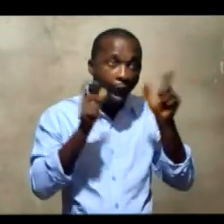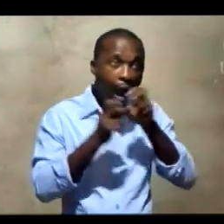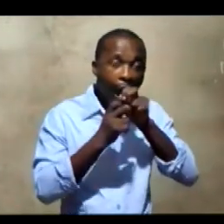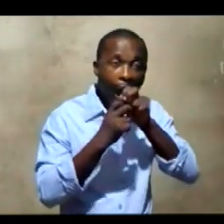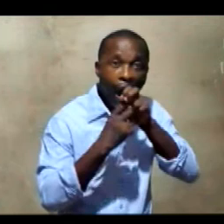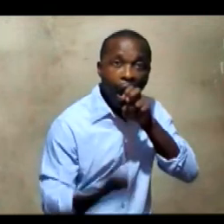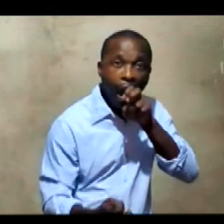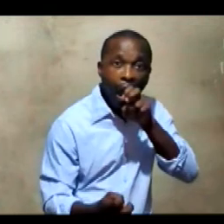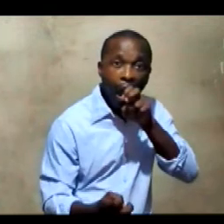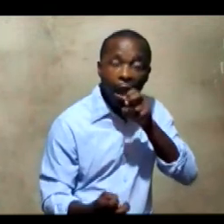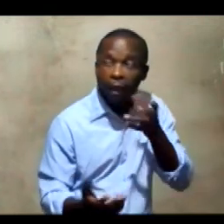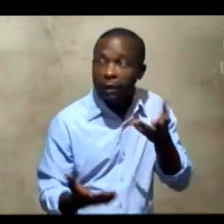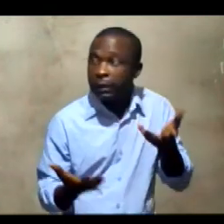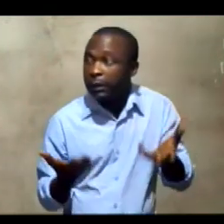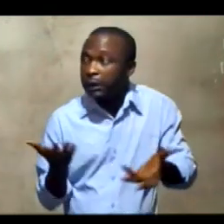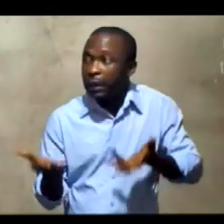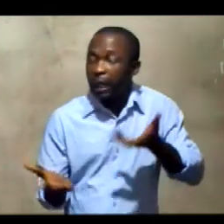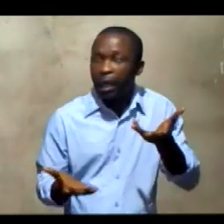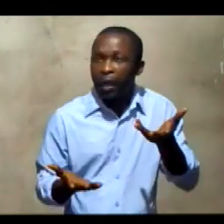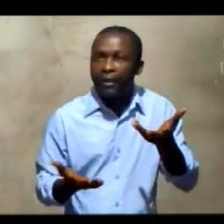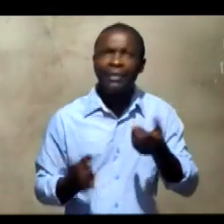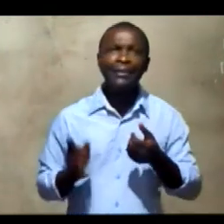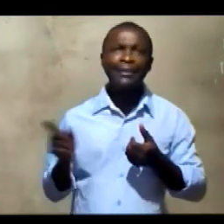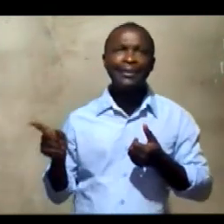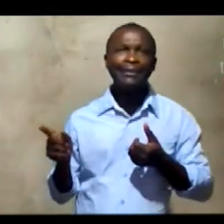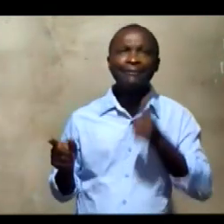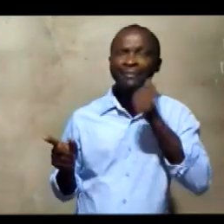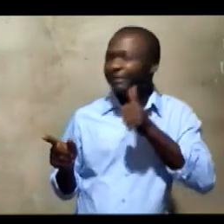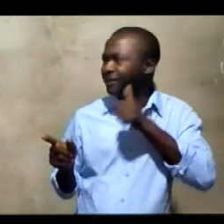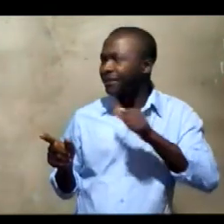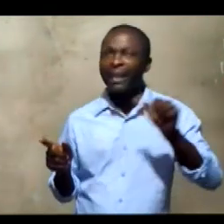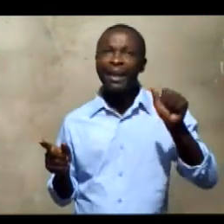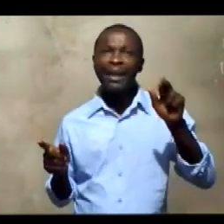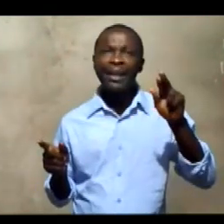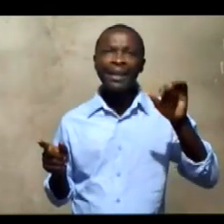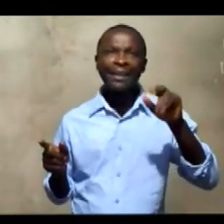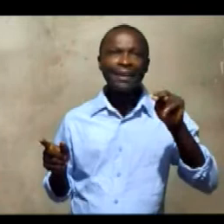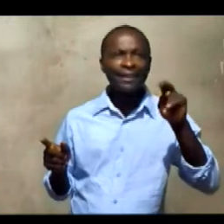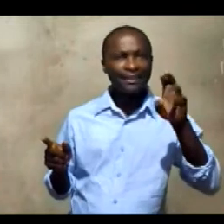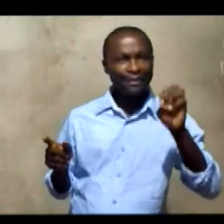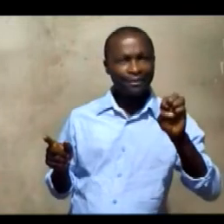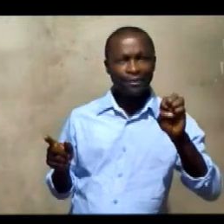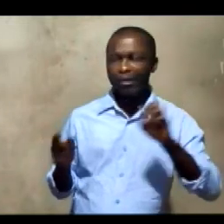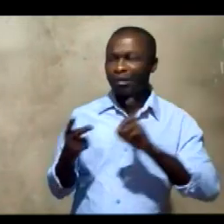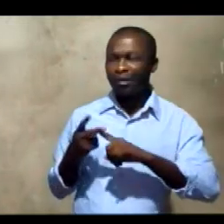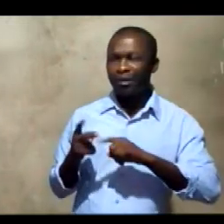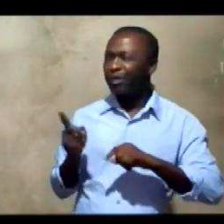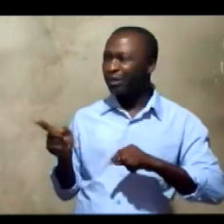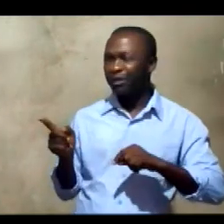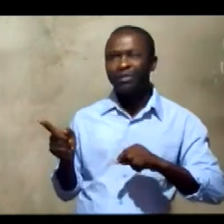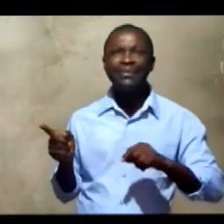le lieu de l'accident qui a coûté la vie à Donkam Ariane, élève en classe de 5e, Tebou Yvon de la